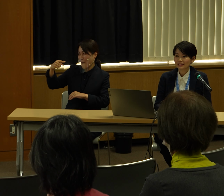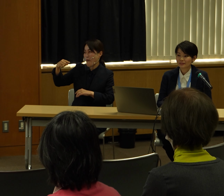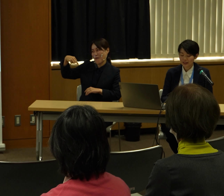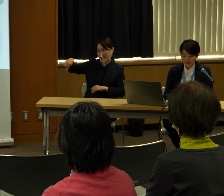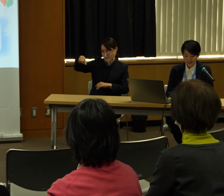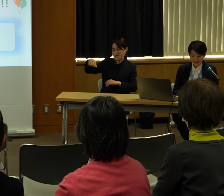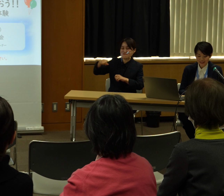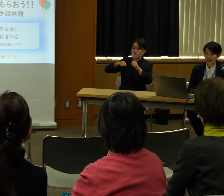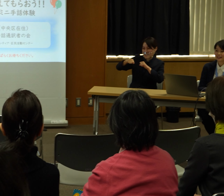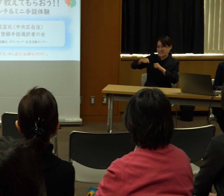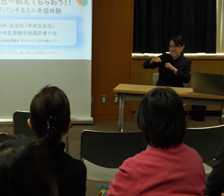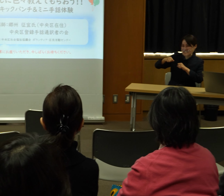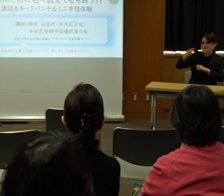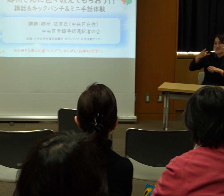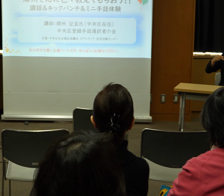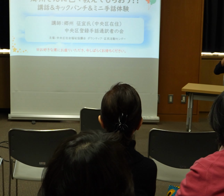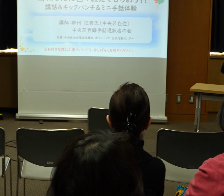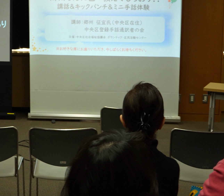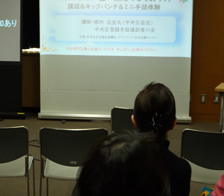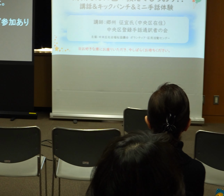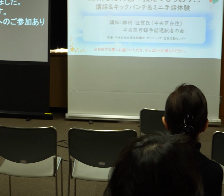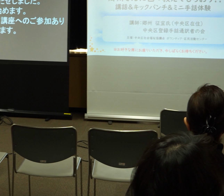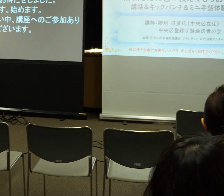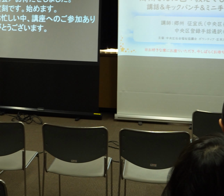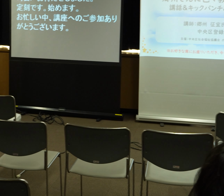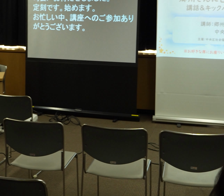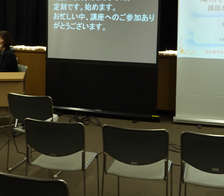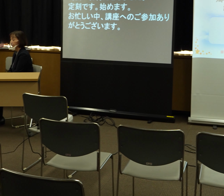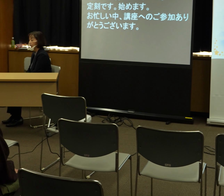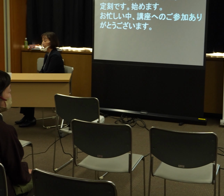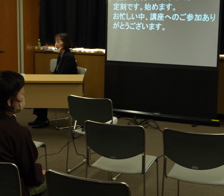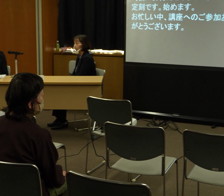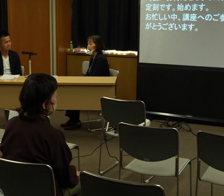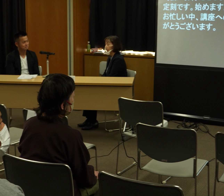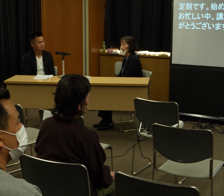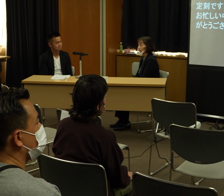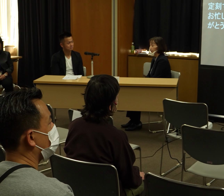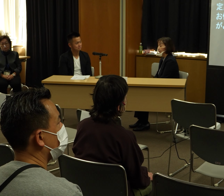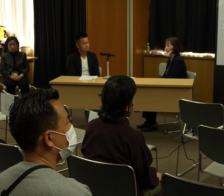本日はこれまでに挑戦し続けたことや